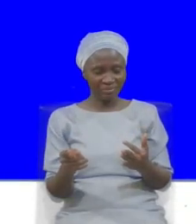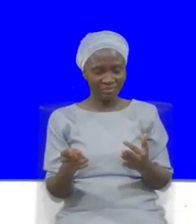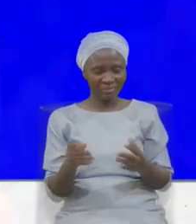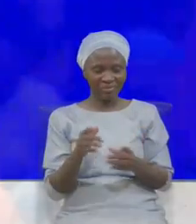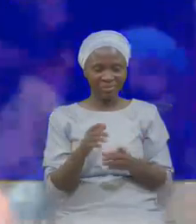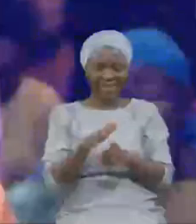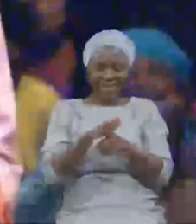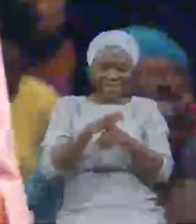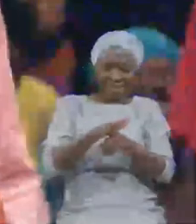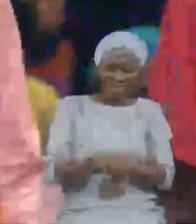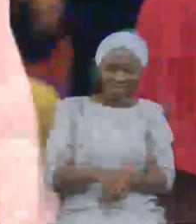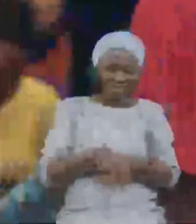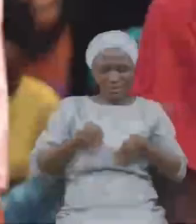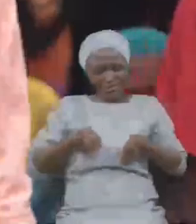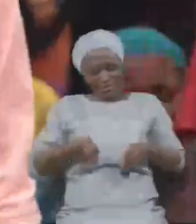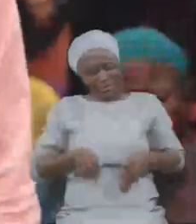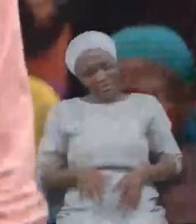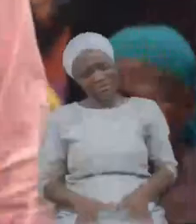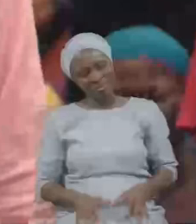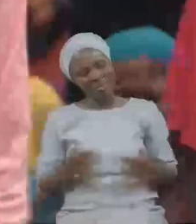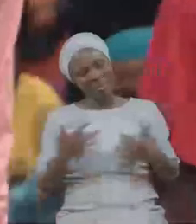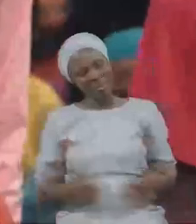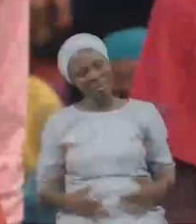La dépression ôtée.